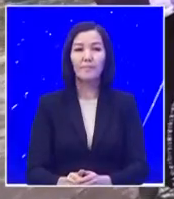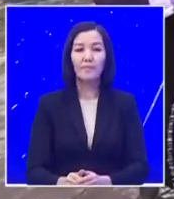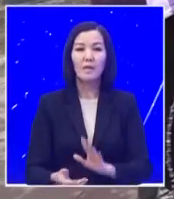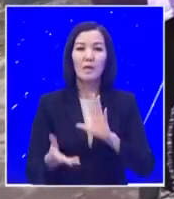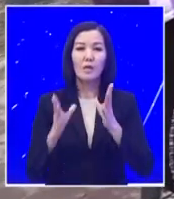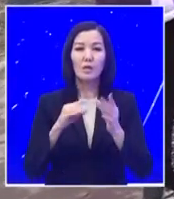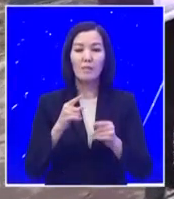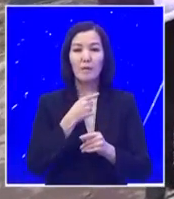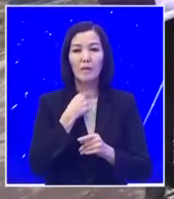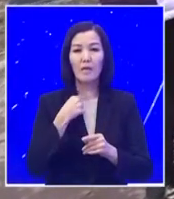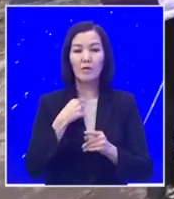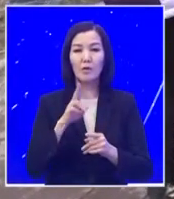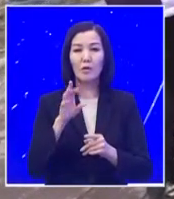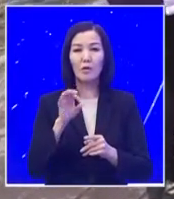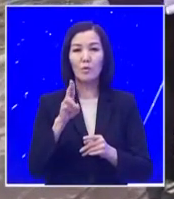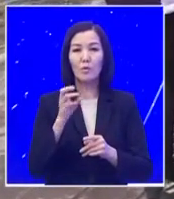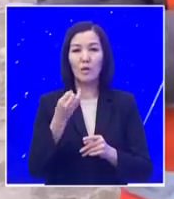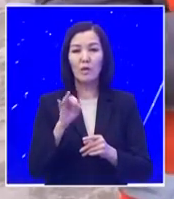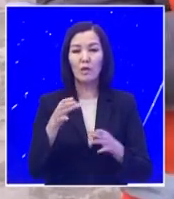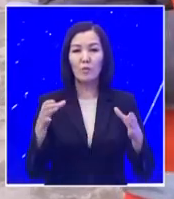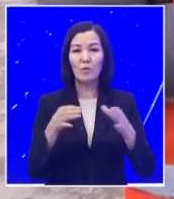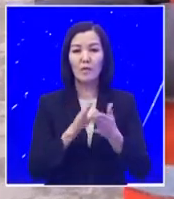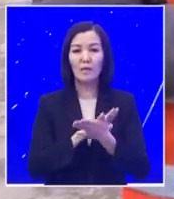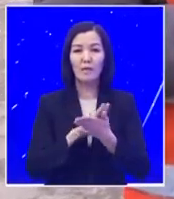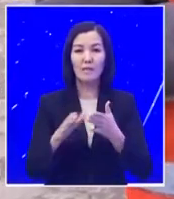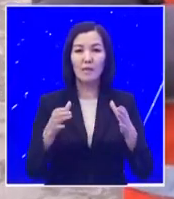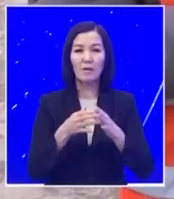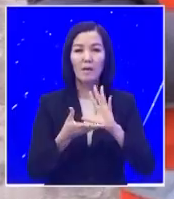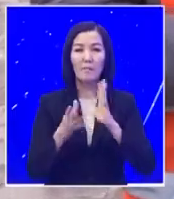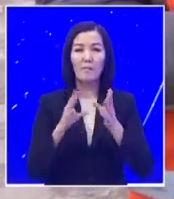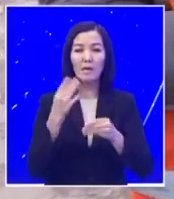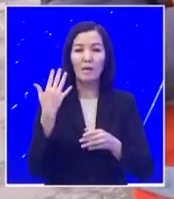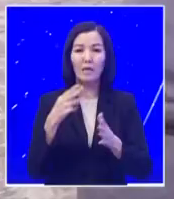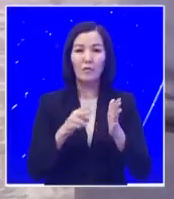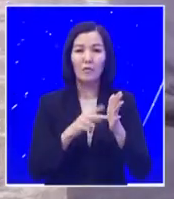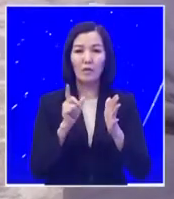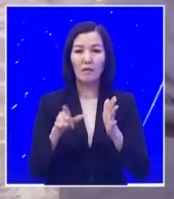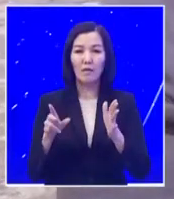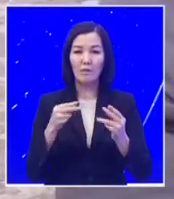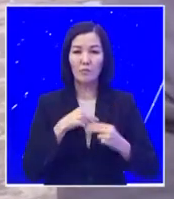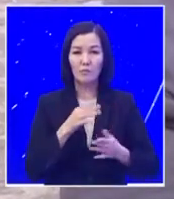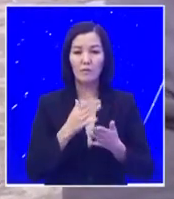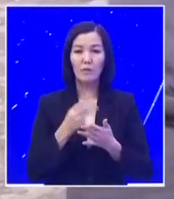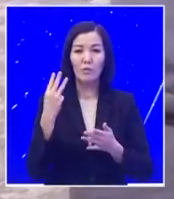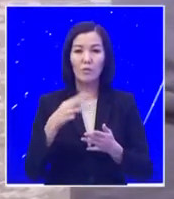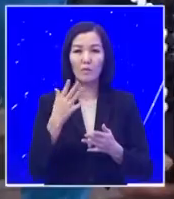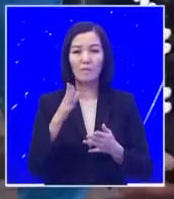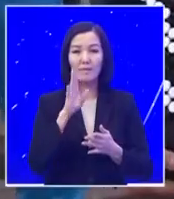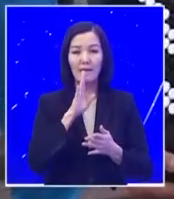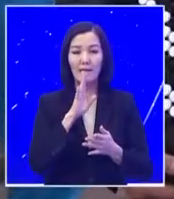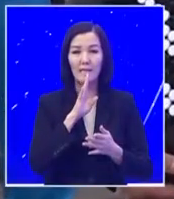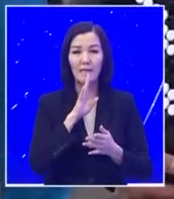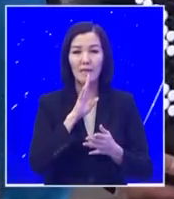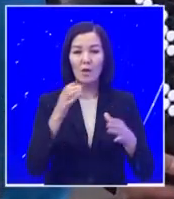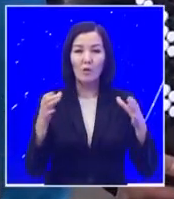Жалпы Талдықорған көркейту жеке шаруашылық серіктестігінің тазалық бөлімінде барлығы 57 адам жұмыс істейді. Олардың 35-і нәзік жандылар.